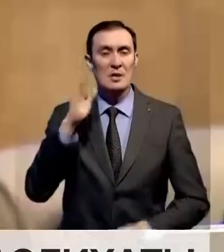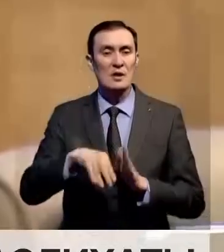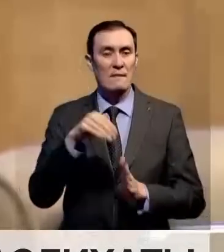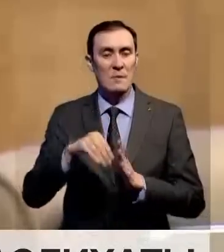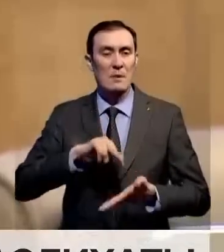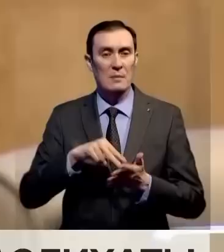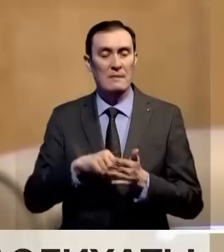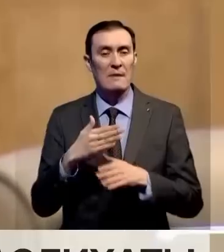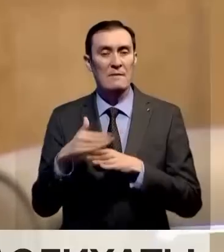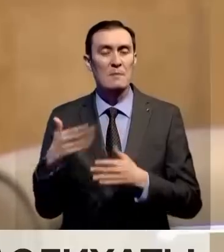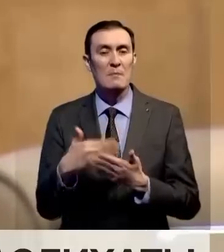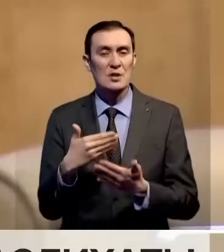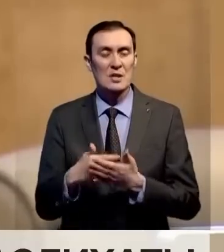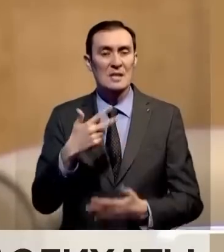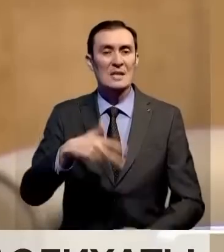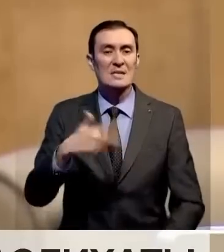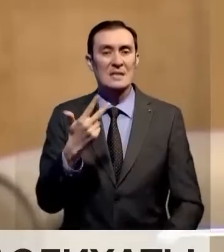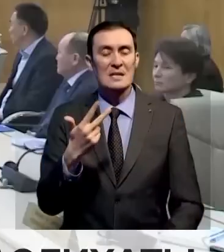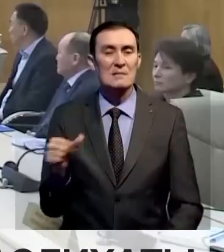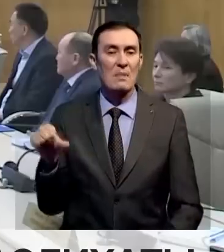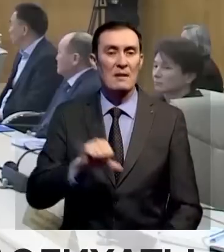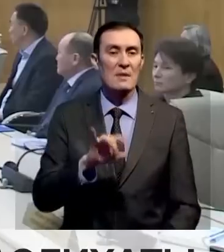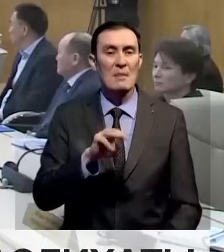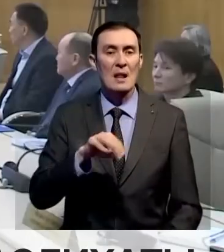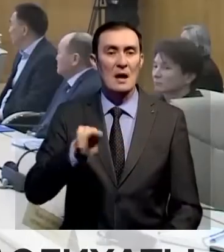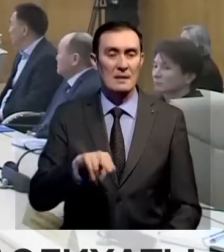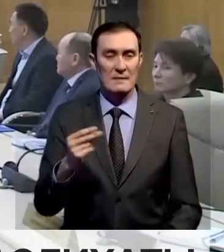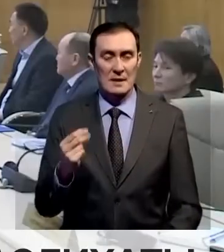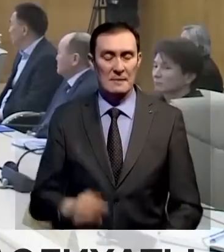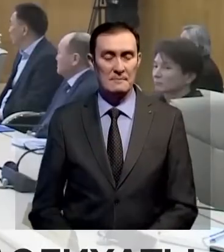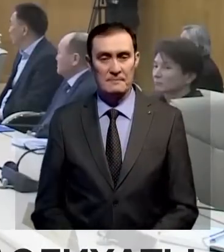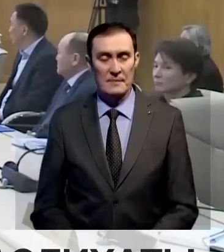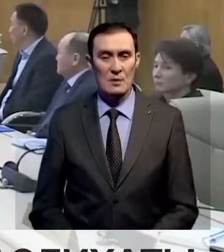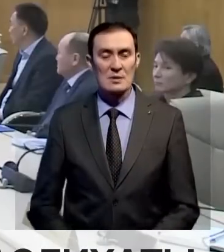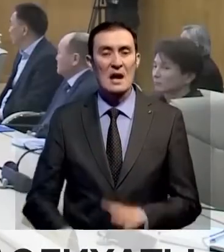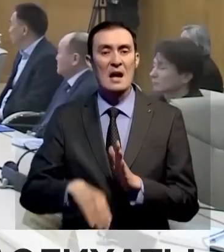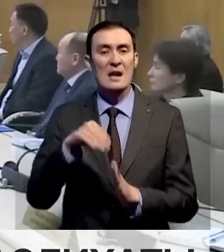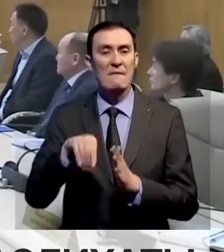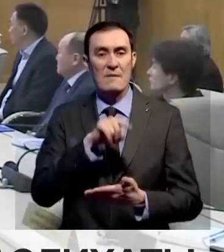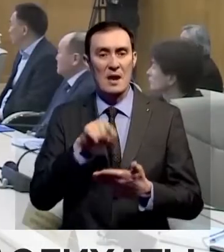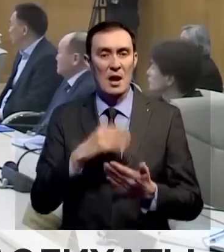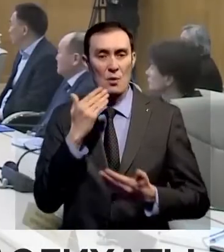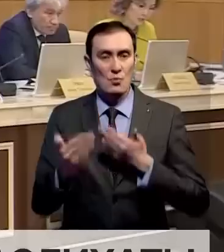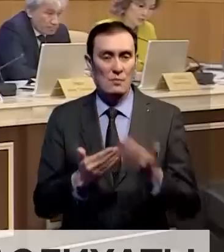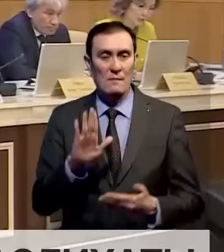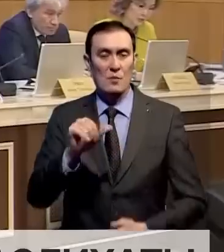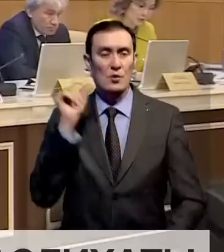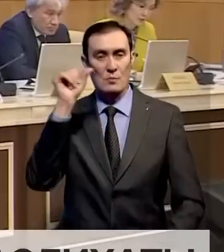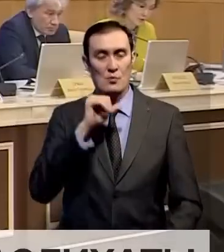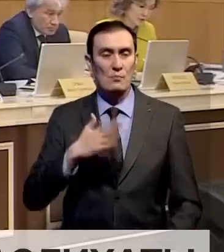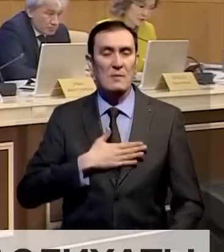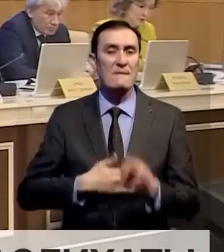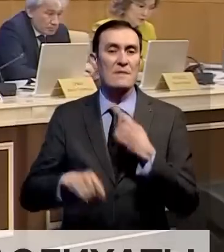выборы планируют выделить почти 33,5 миллиарда тенге. Референдума в прошлом году мы